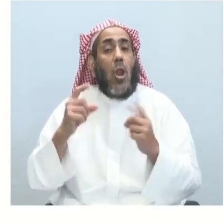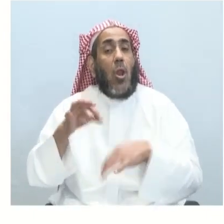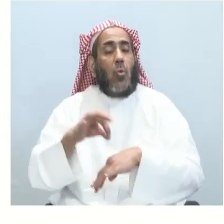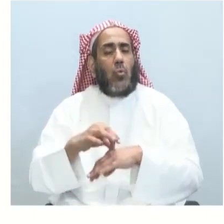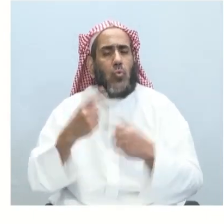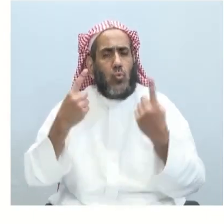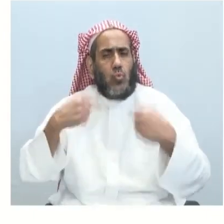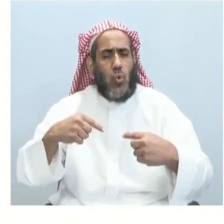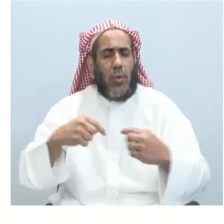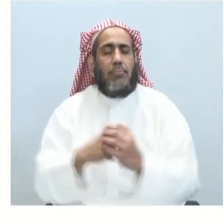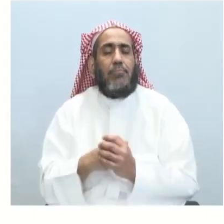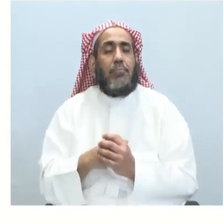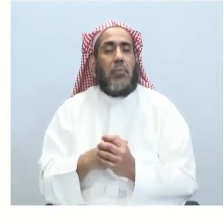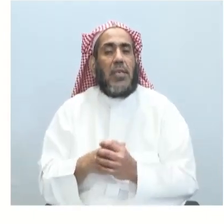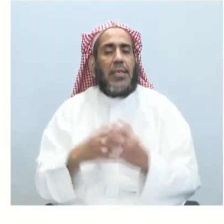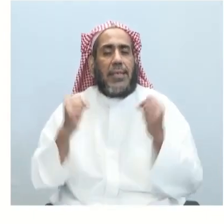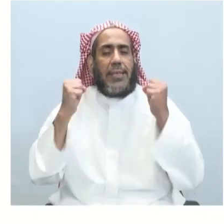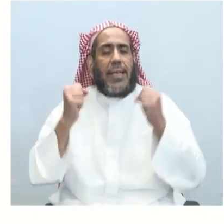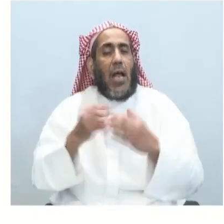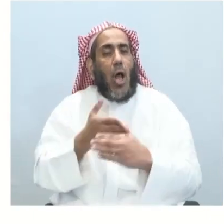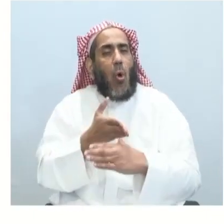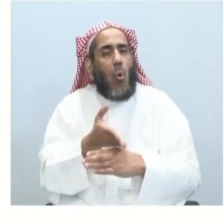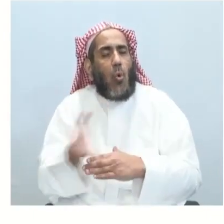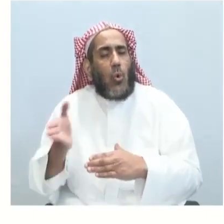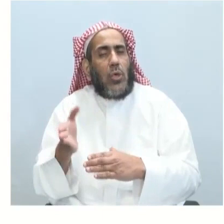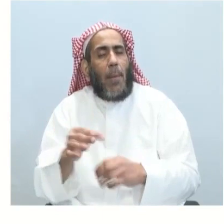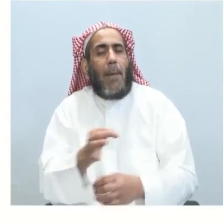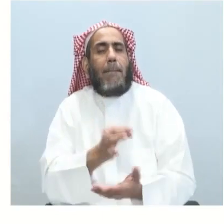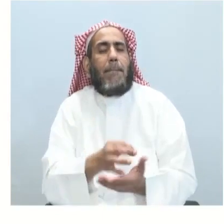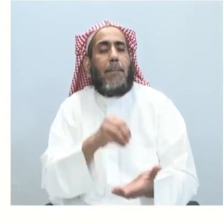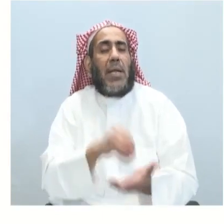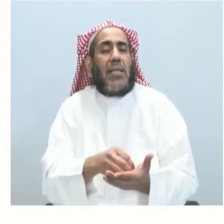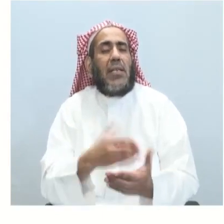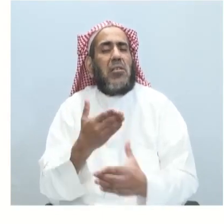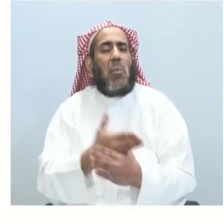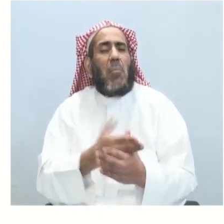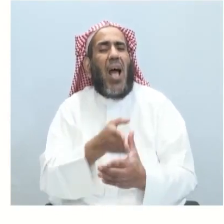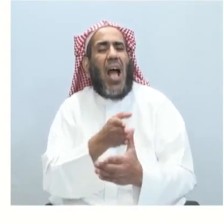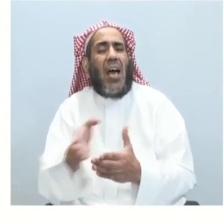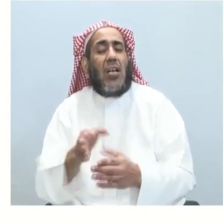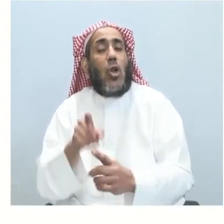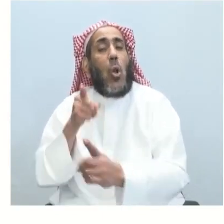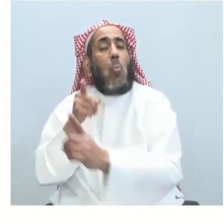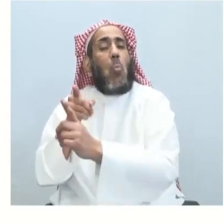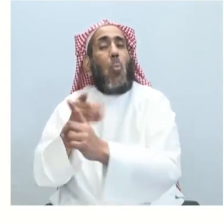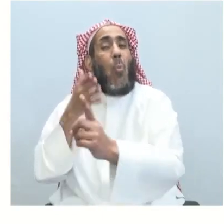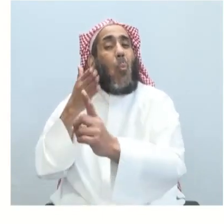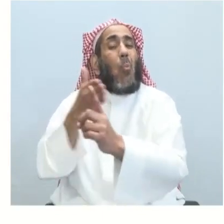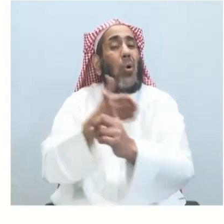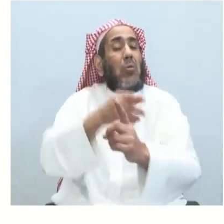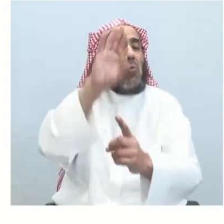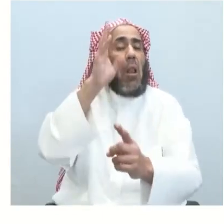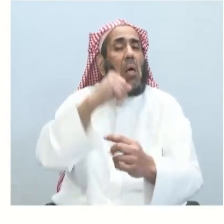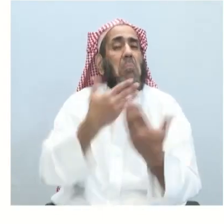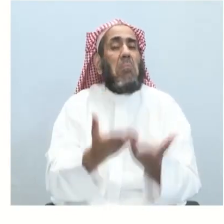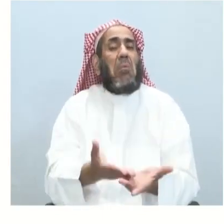الدنيا ويعني يتحسر على خروجه من من بلده وطلبا طبعا هو خرج لمدح خلفاء فلما لم يلقى